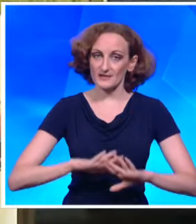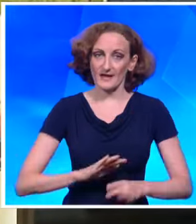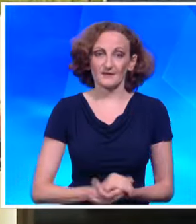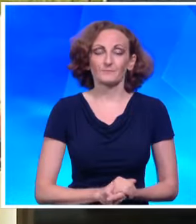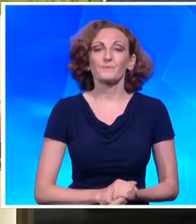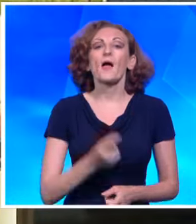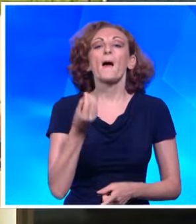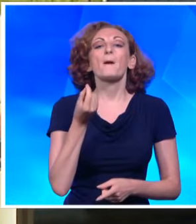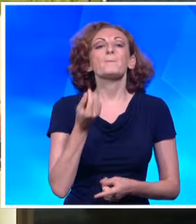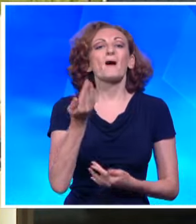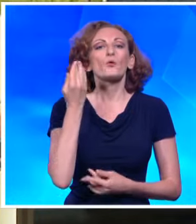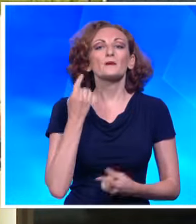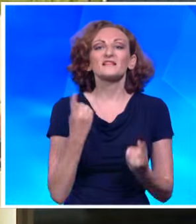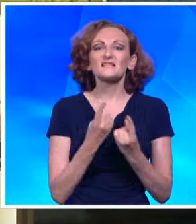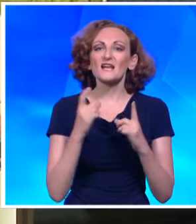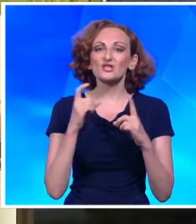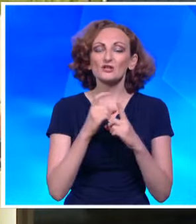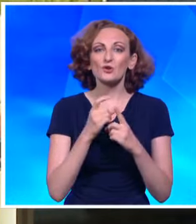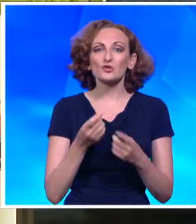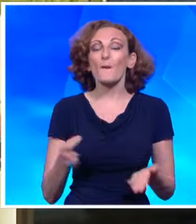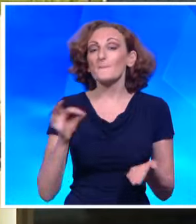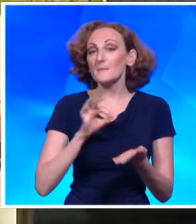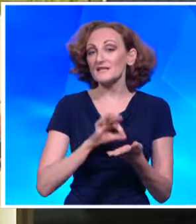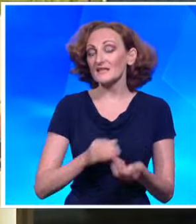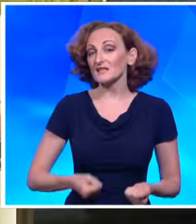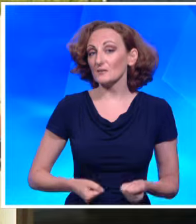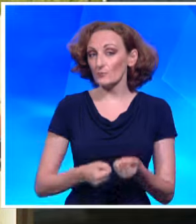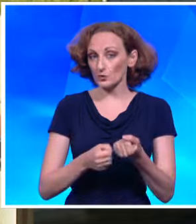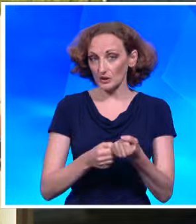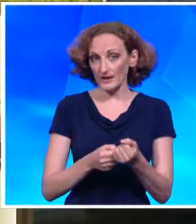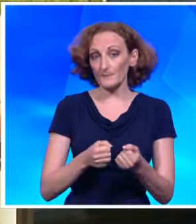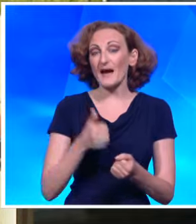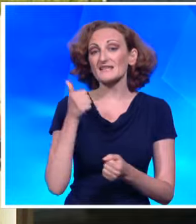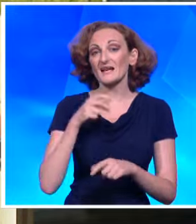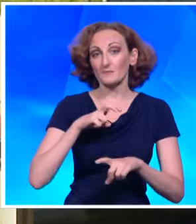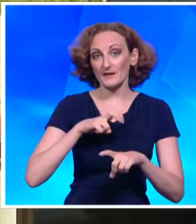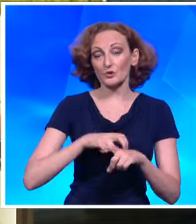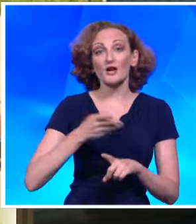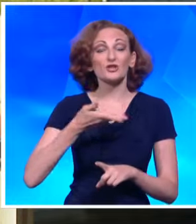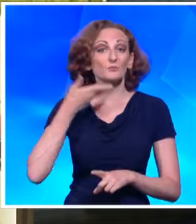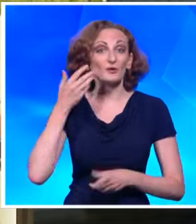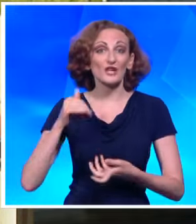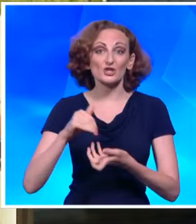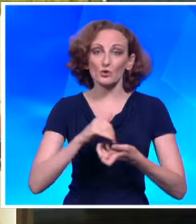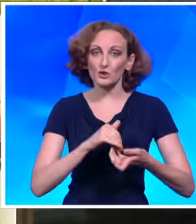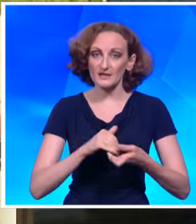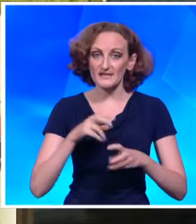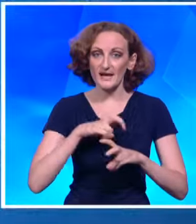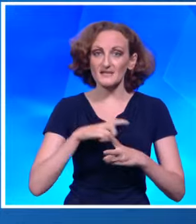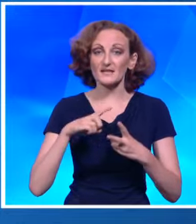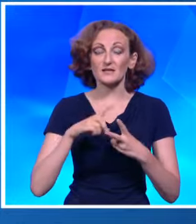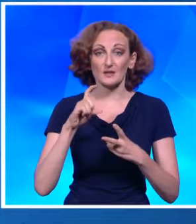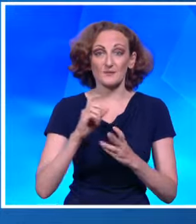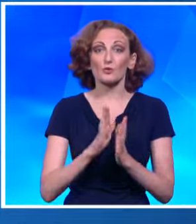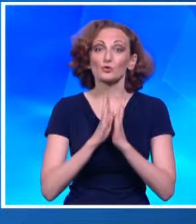А малко преди срещата в Росенец дойде подкрепа за Ахмед Доган и от младежката организация на ДПС, цитирам, призоваваме за